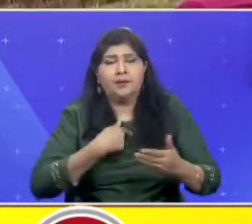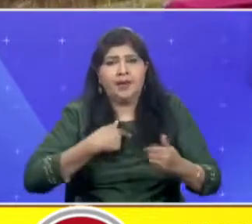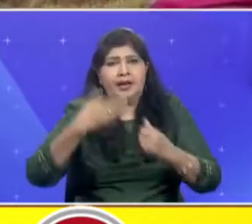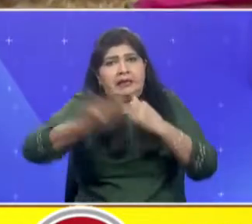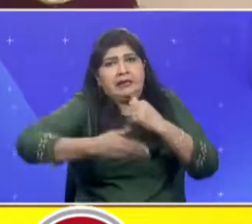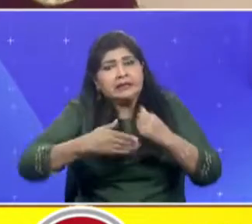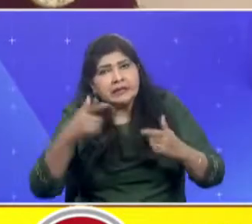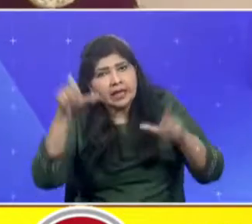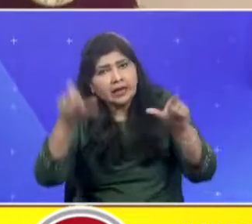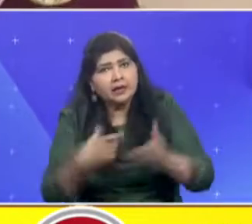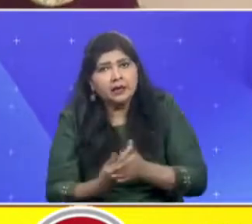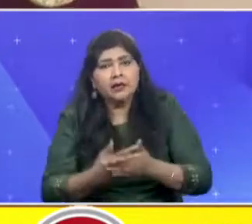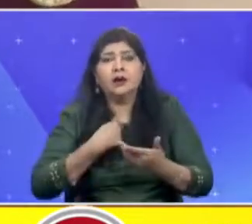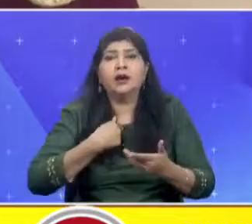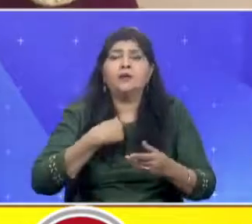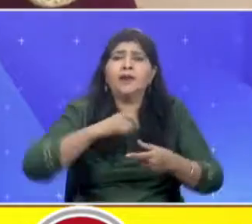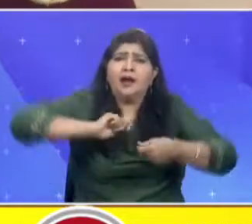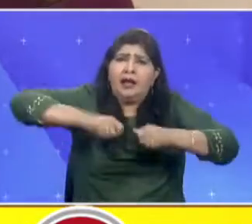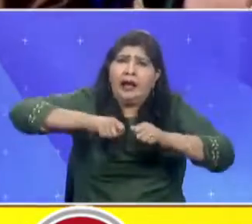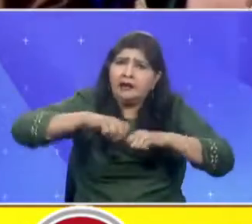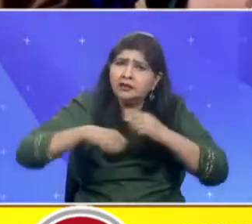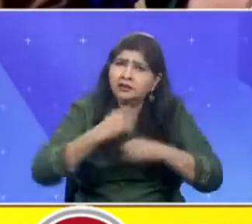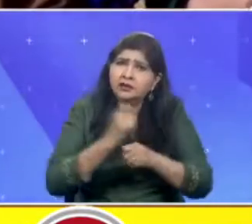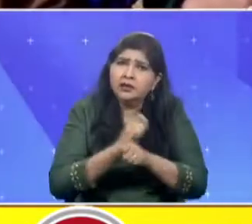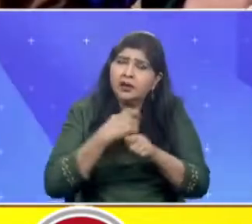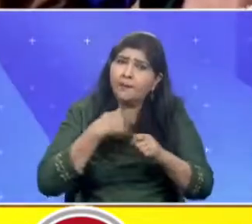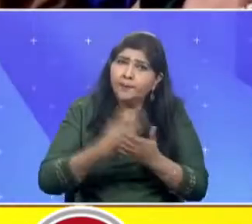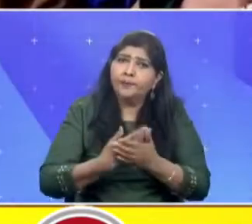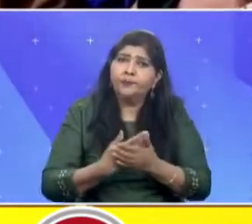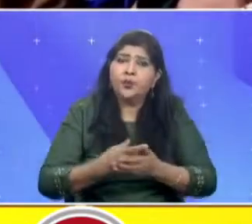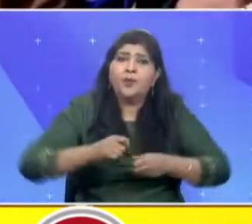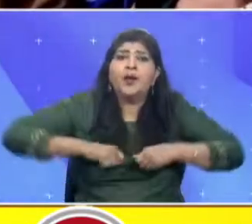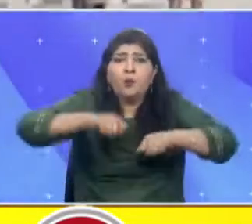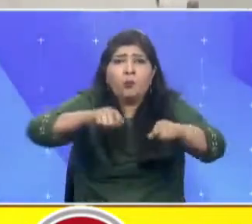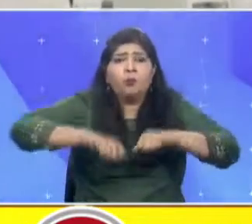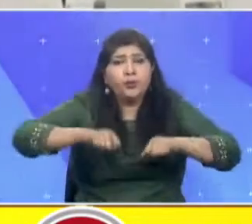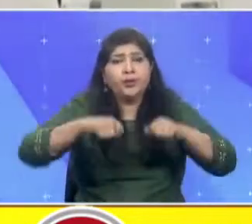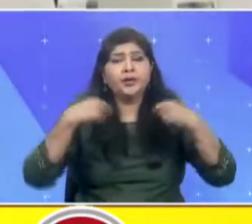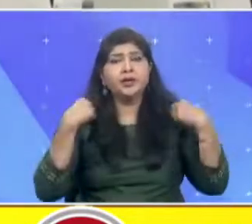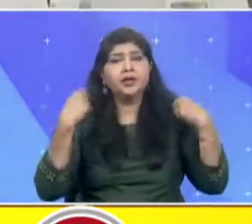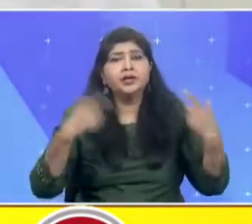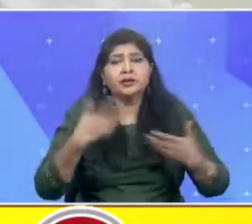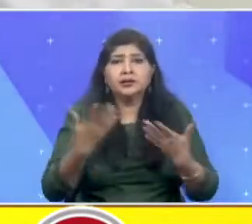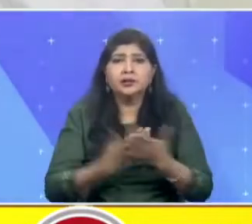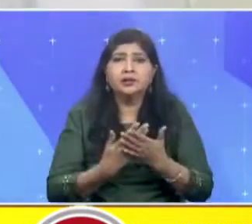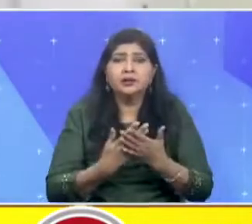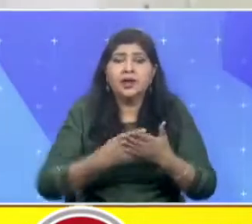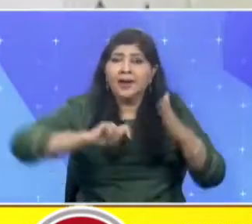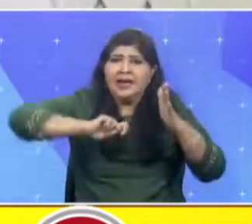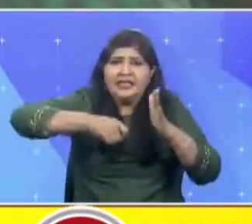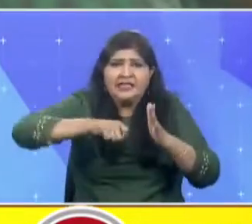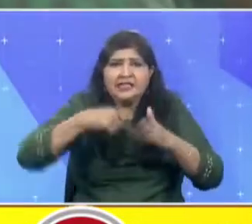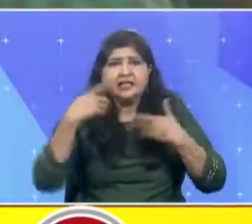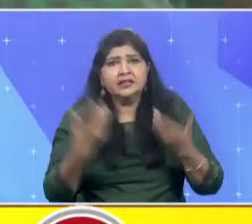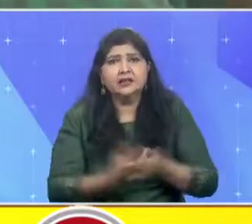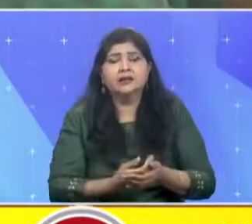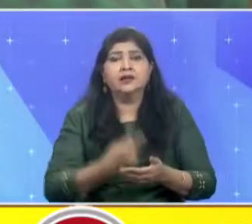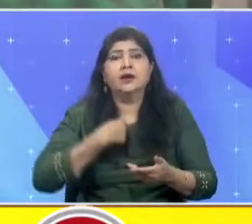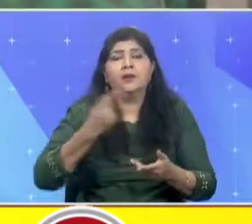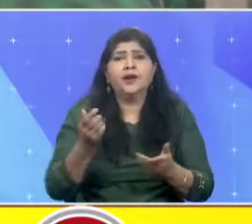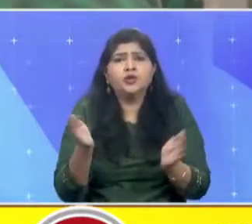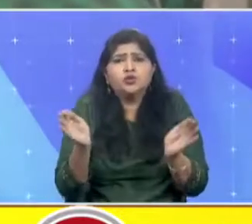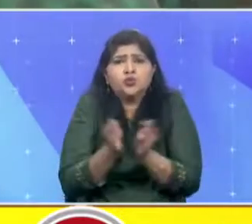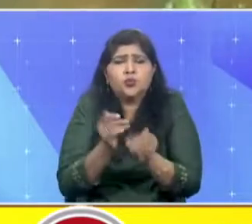किसान, हमारे कारीगर, हमारे बुनकर, हमारे इंजीनियर, हमारे